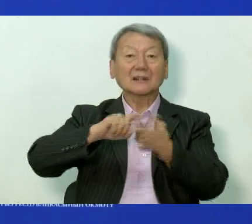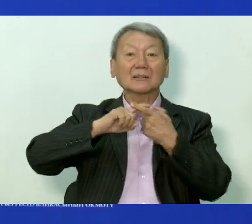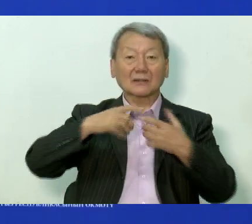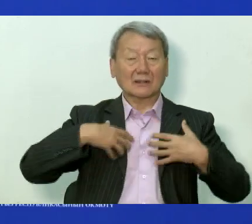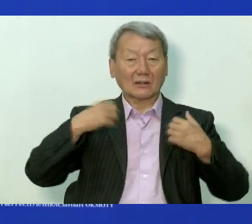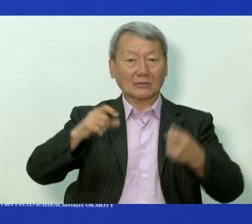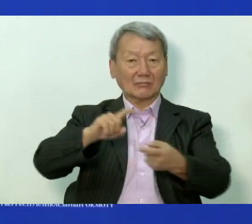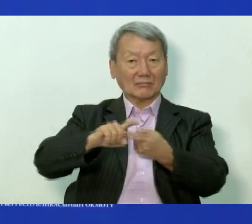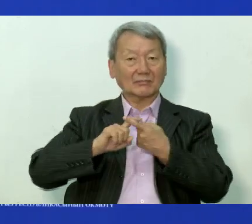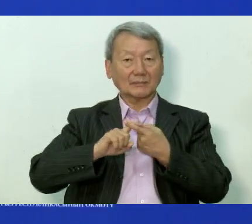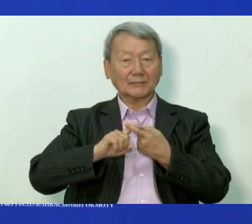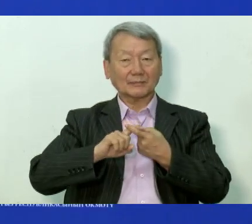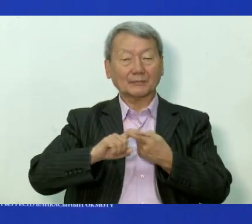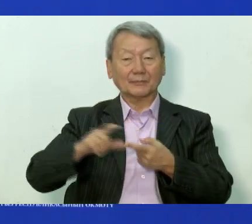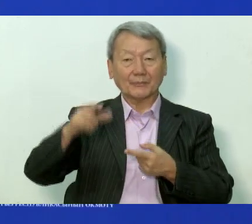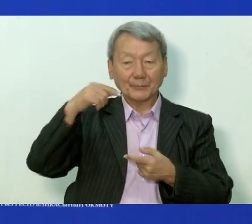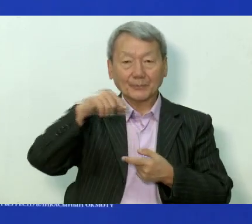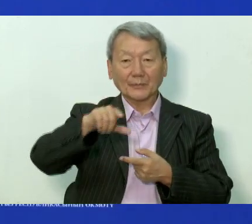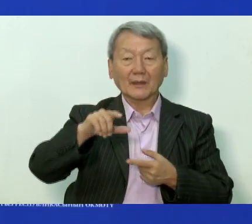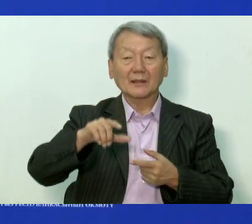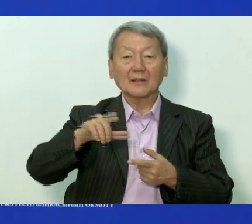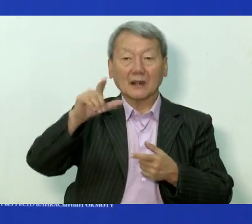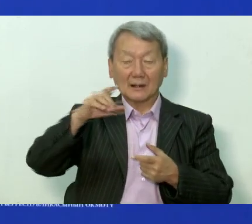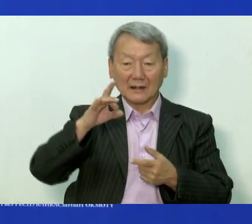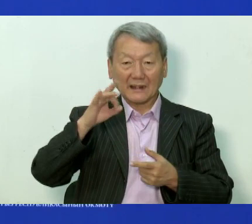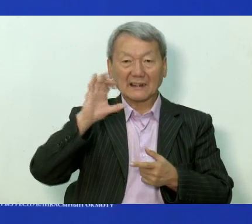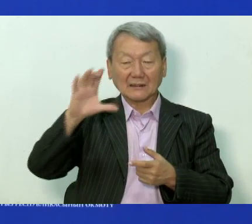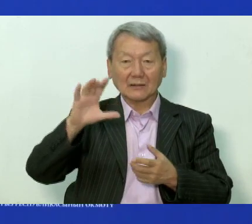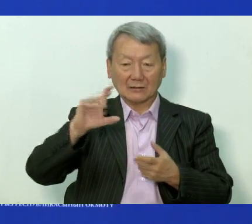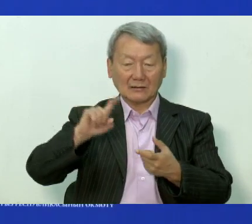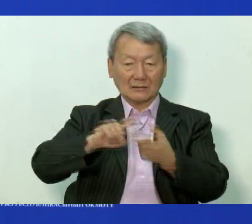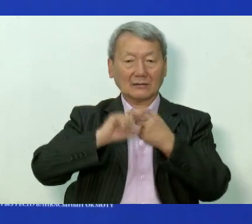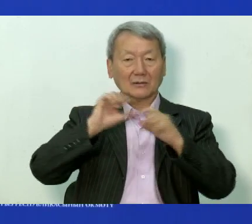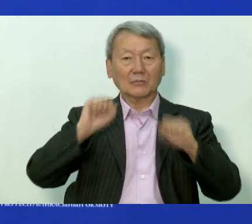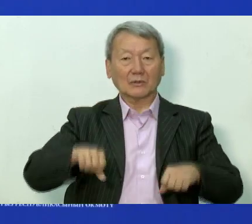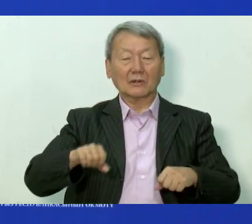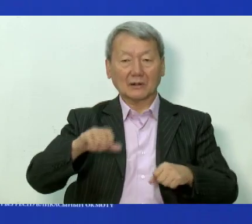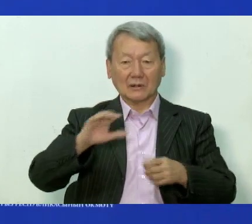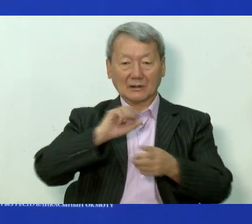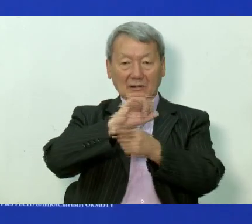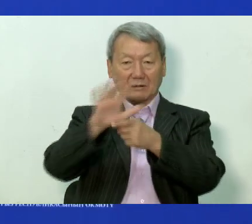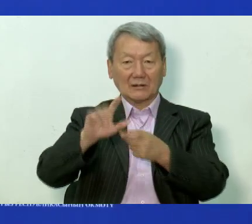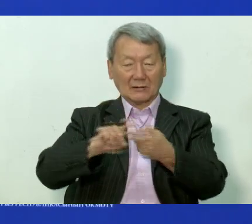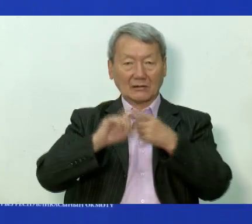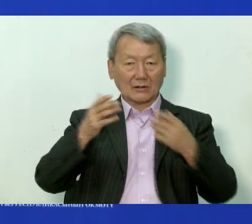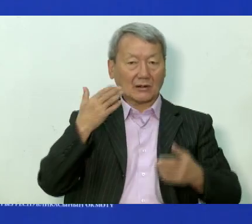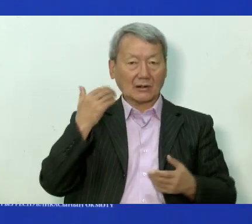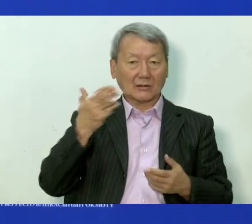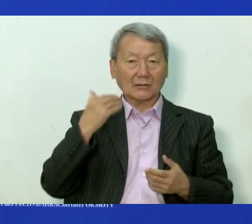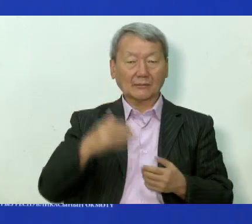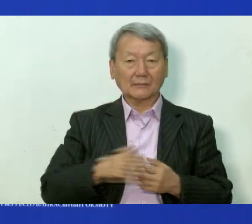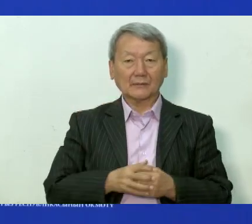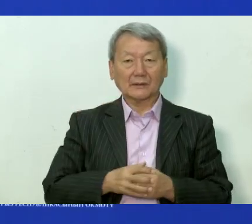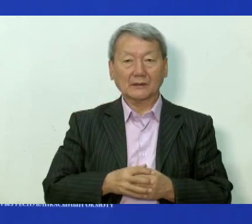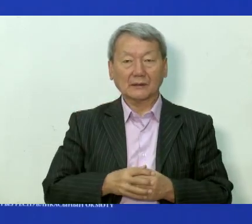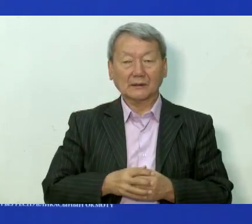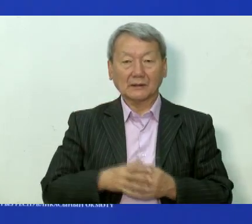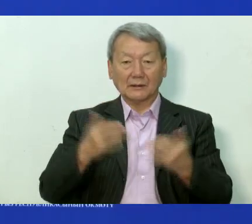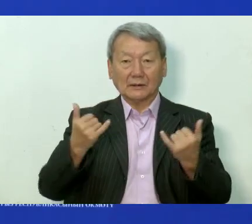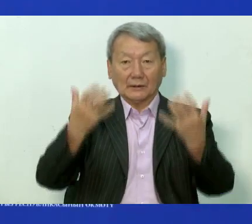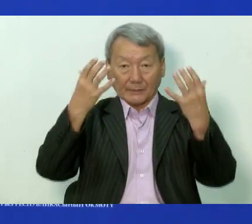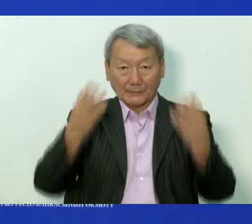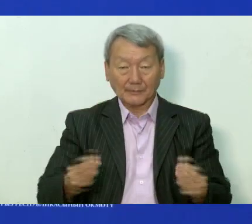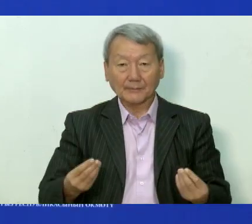ваше здоровье, тем самым повышает риск заражения коронавирусом. На